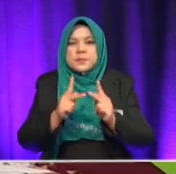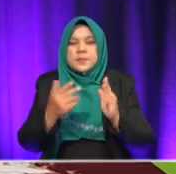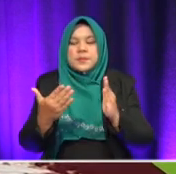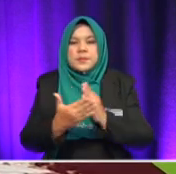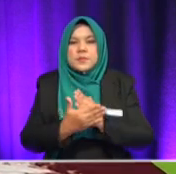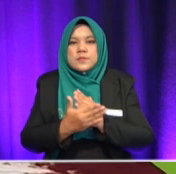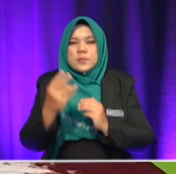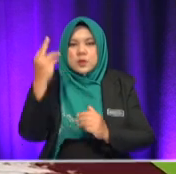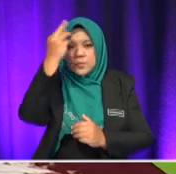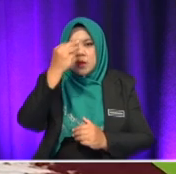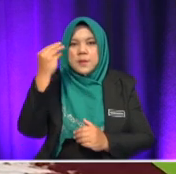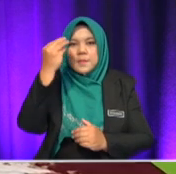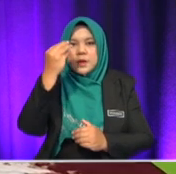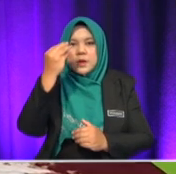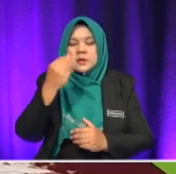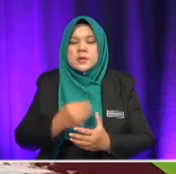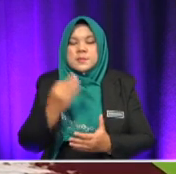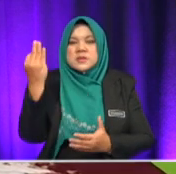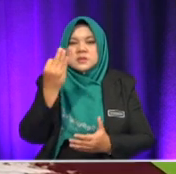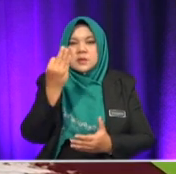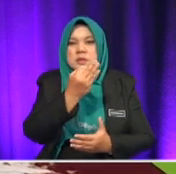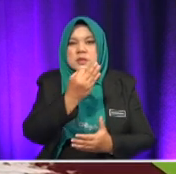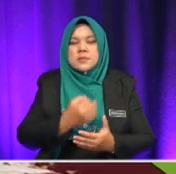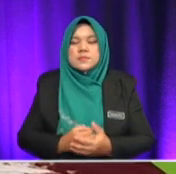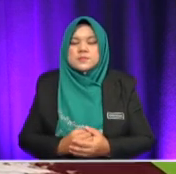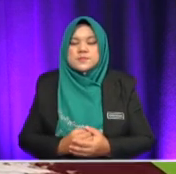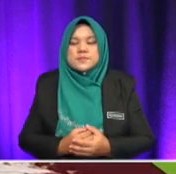Nabi Muhammad Shallallahu Alaihi Wasallam bersabda bunyi